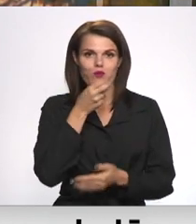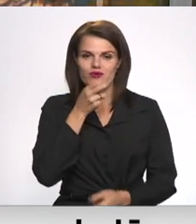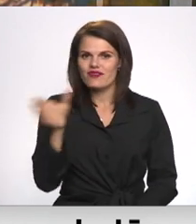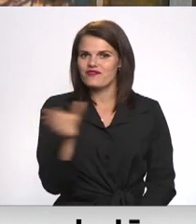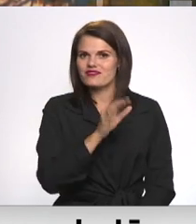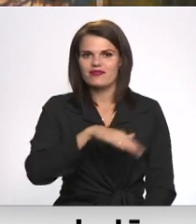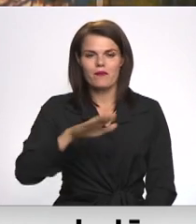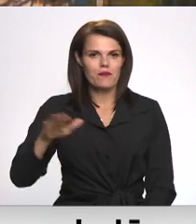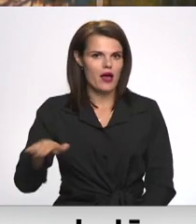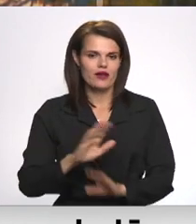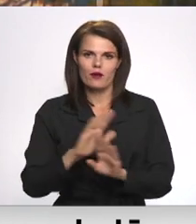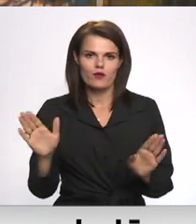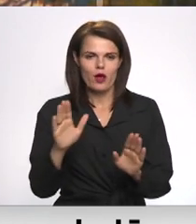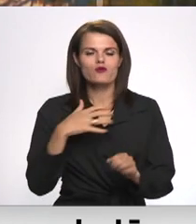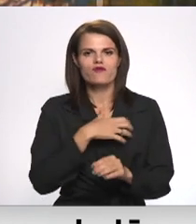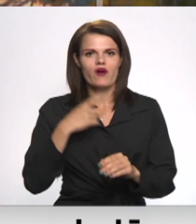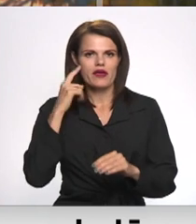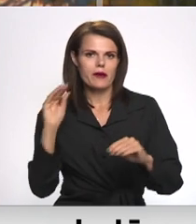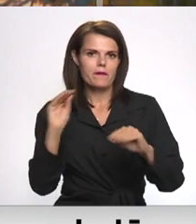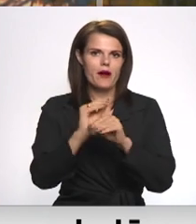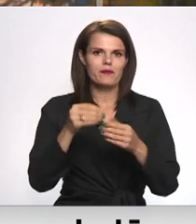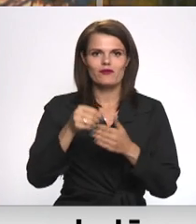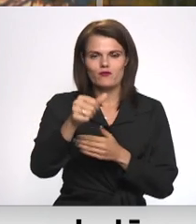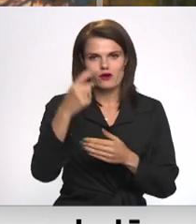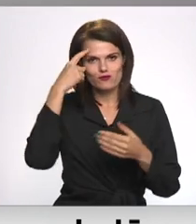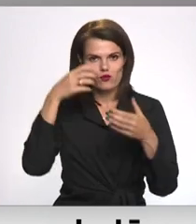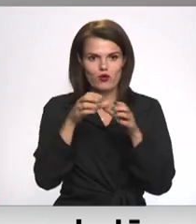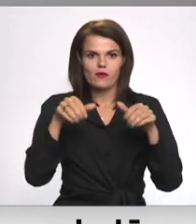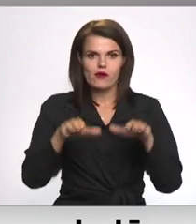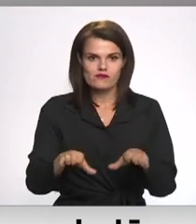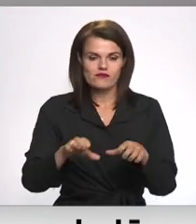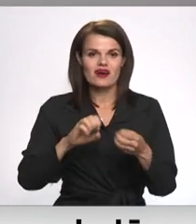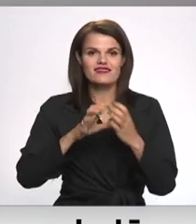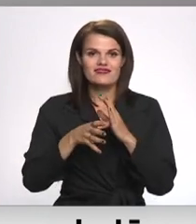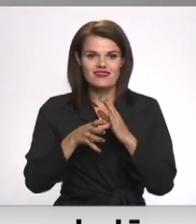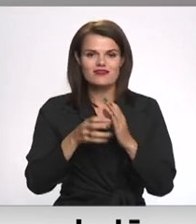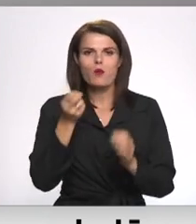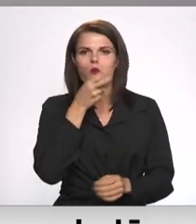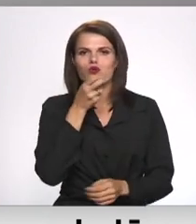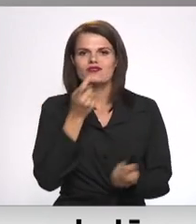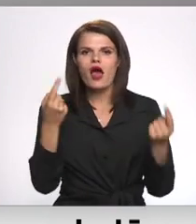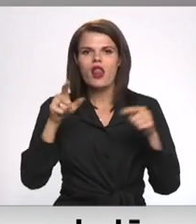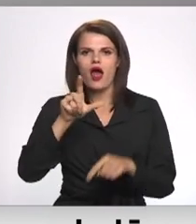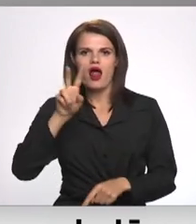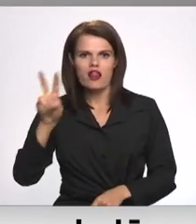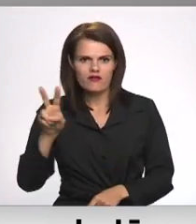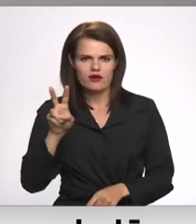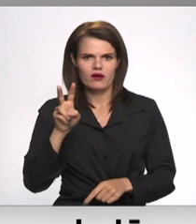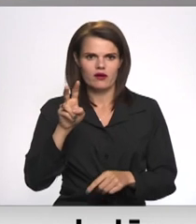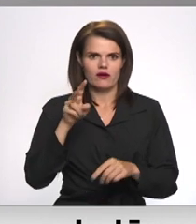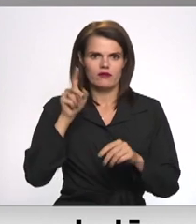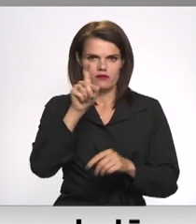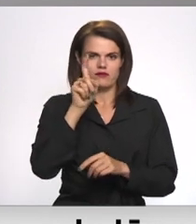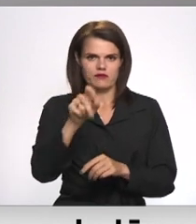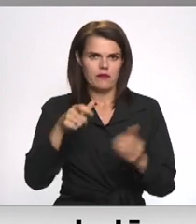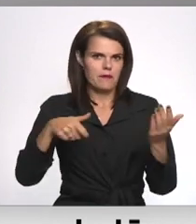bērniem un vecākiem jārēķinās ar līdzmaksājumu. Tā lēmusi dome. Sistēma Pusdienlaiks LV arī šodien periodiski pārkars un